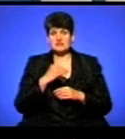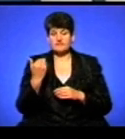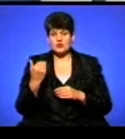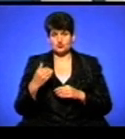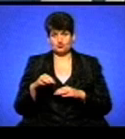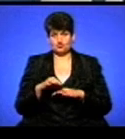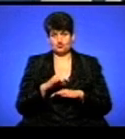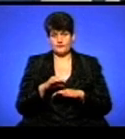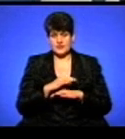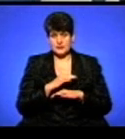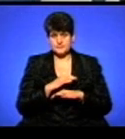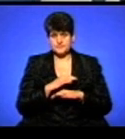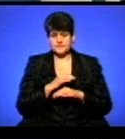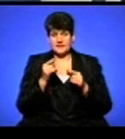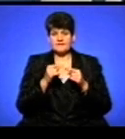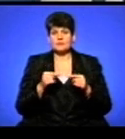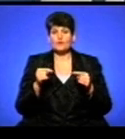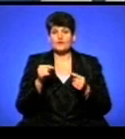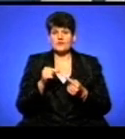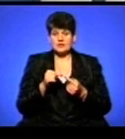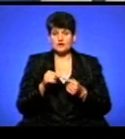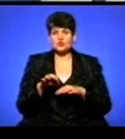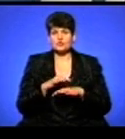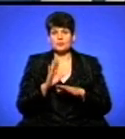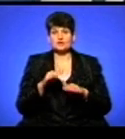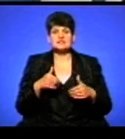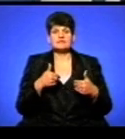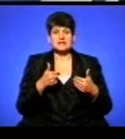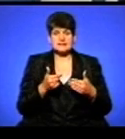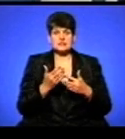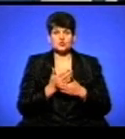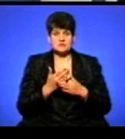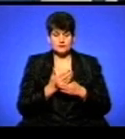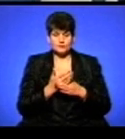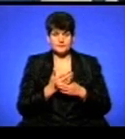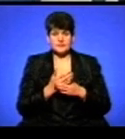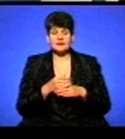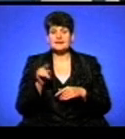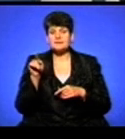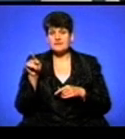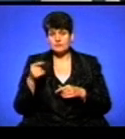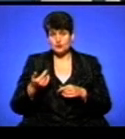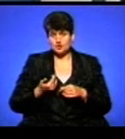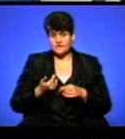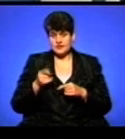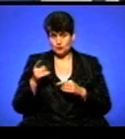чоловіка. І відповідно, якщо чоловік буде звертатися за субсидією, там, де він проживає, на той будинок чи